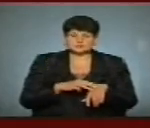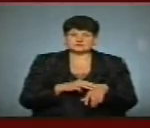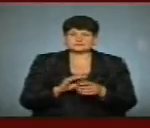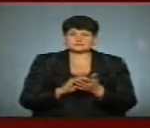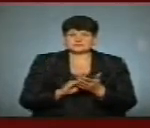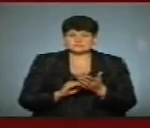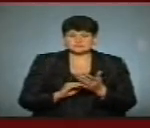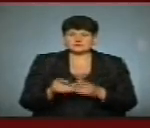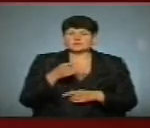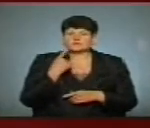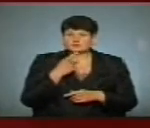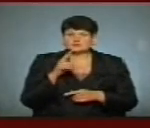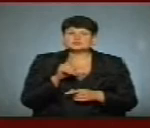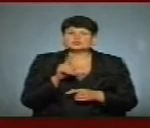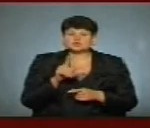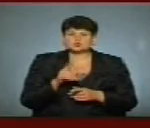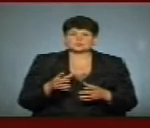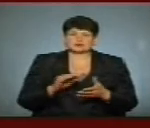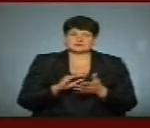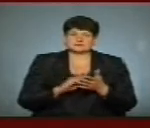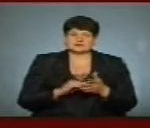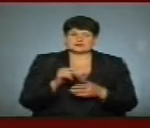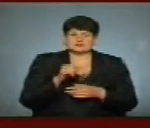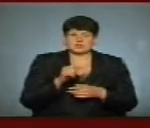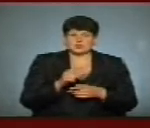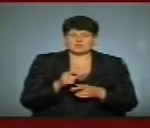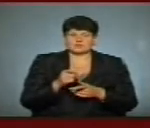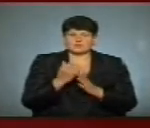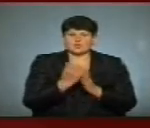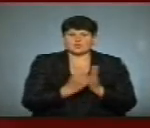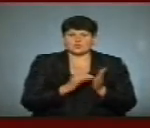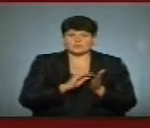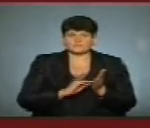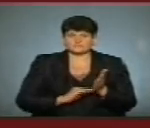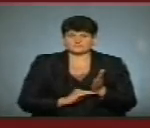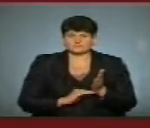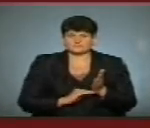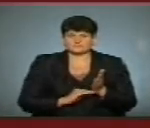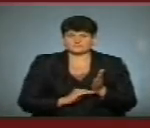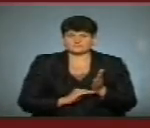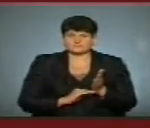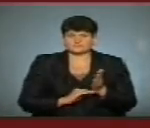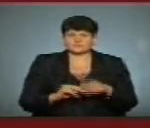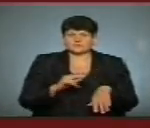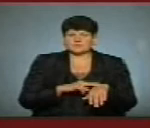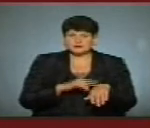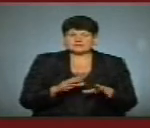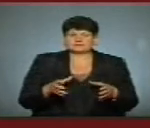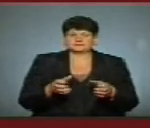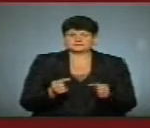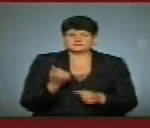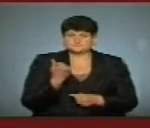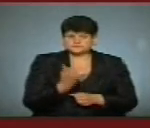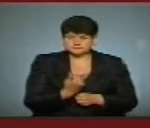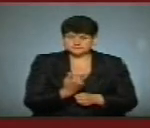області Катерина Басалига розповіла, за що патрульні склали на Павла Бузька адміністративні протоколи. Патрульні затримали його